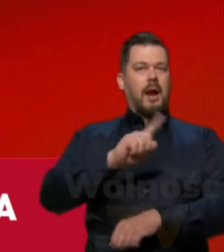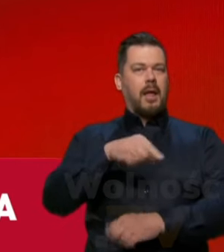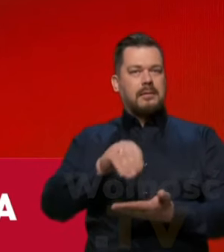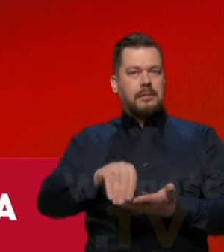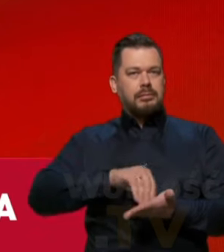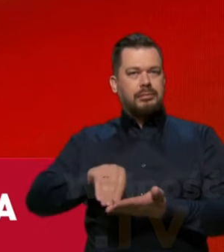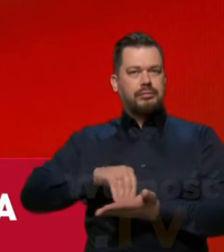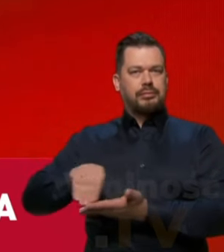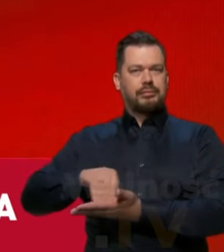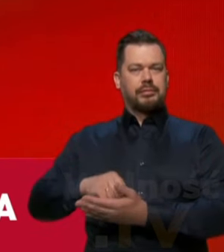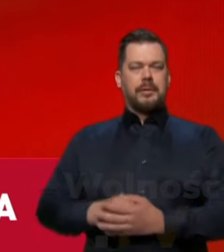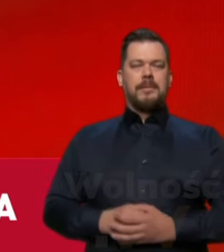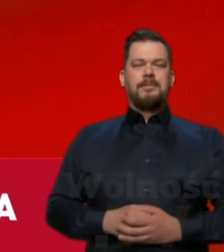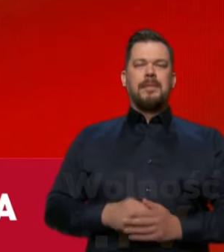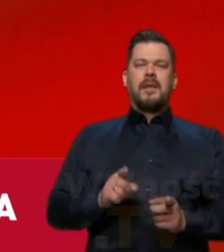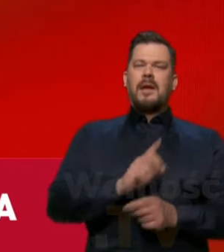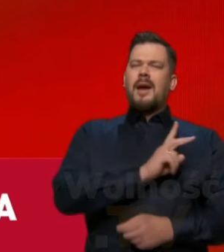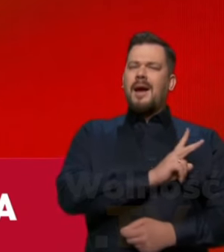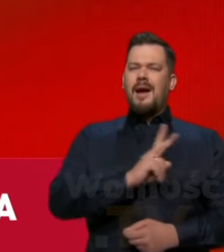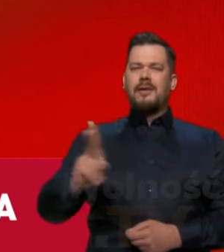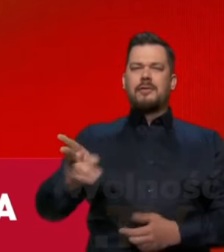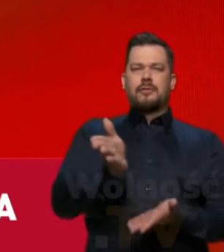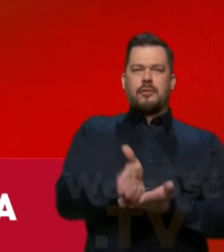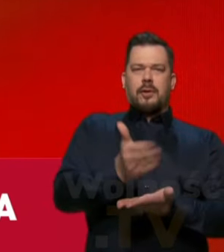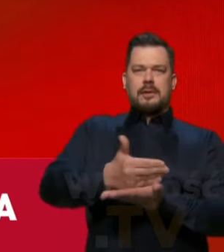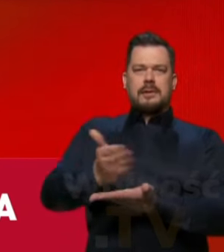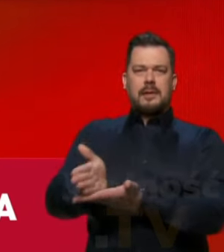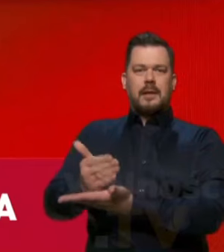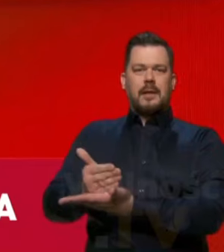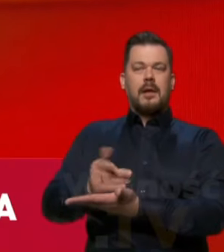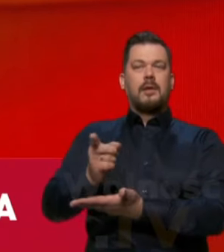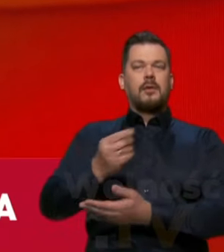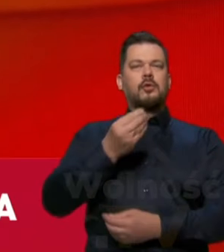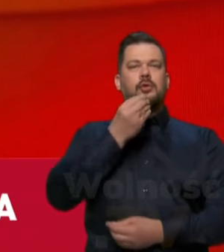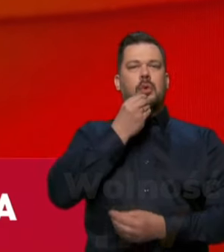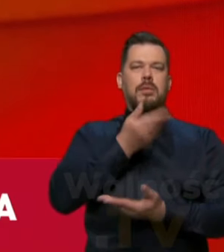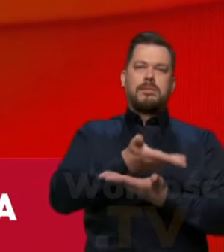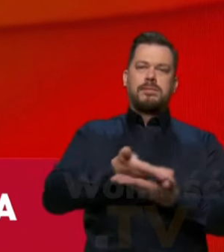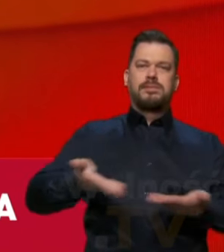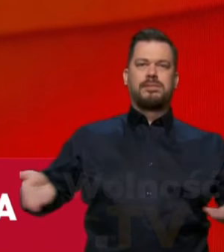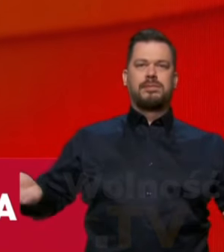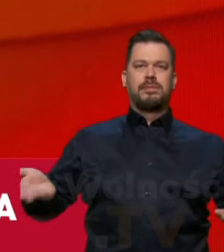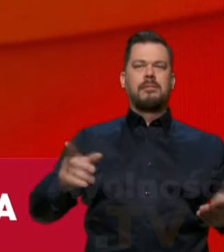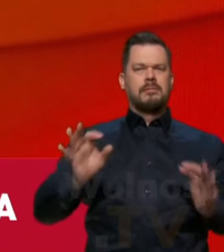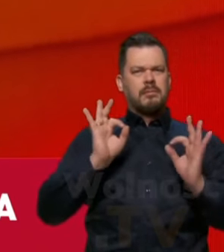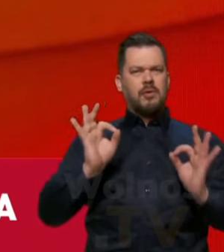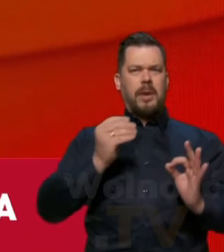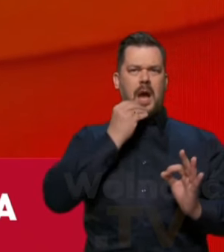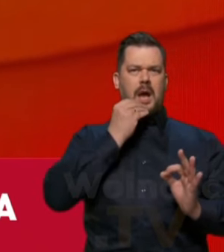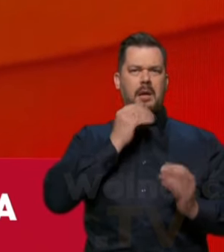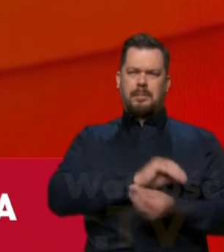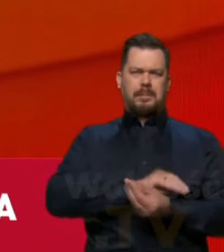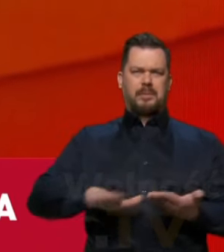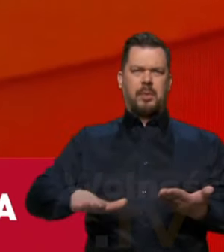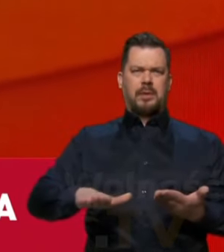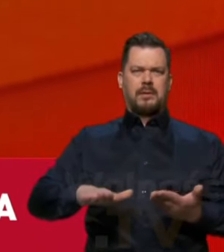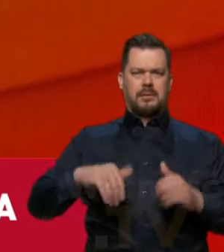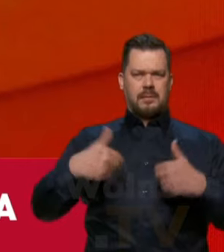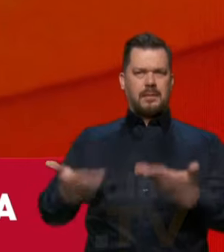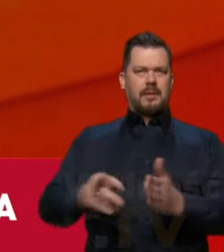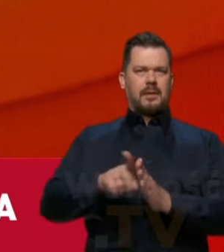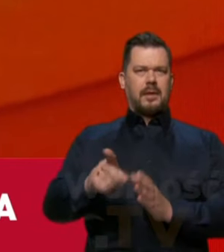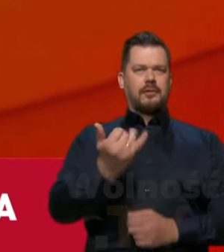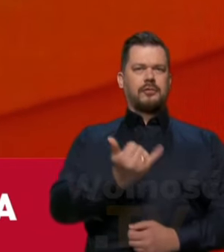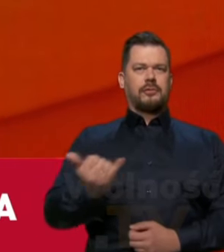lekcje. Wreszcie w każdej dzielnicy zorganizujemy stołówkę, która będzie dostarczała dobre, bezpłatne posiłki dla wszystkich